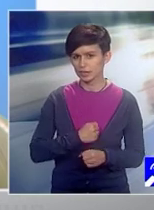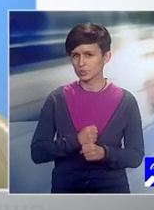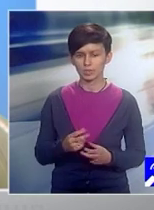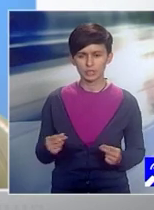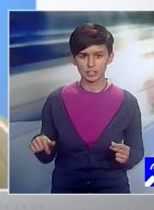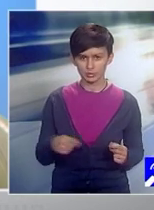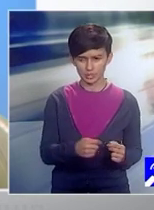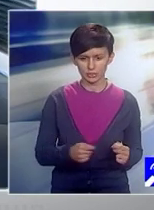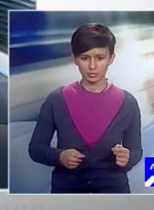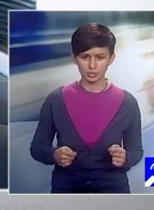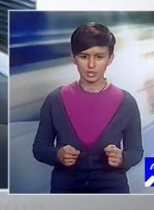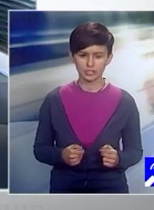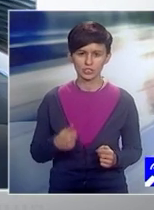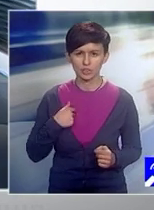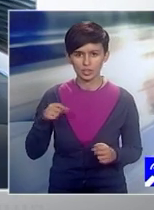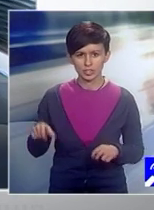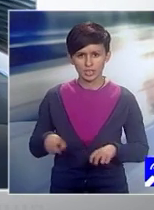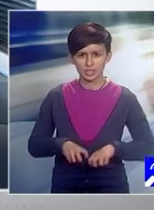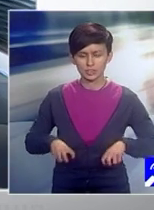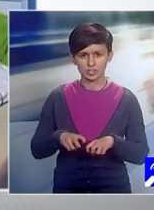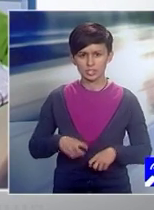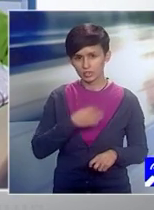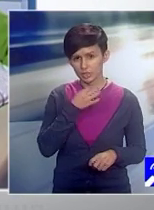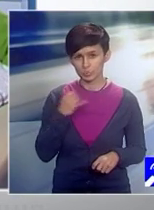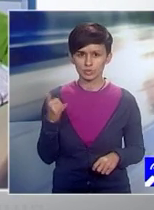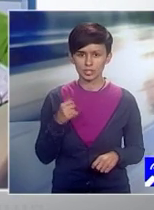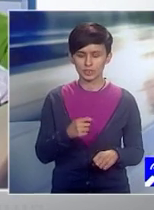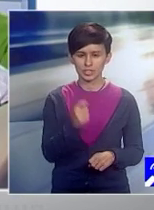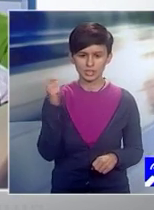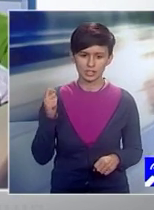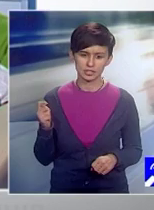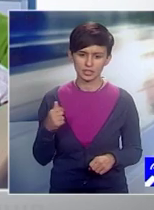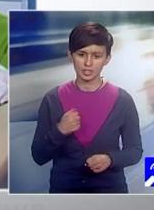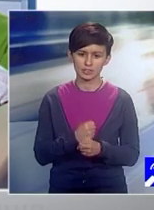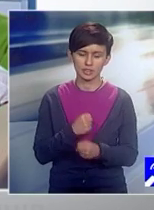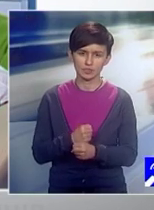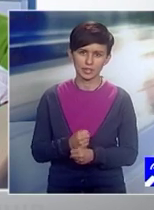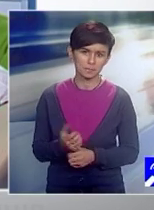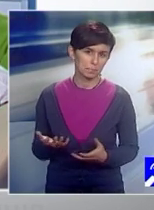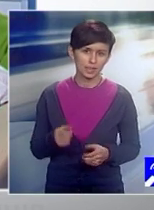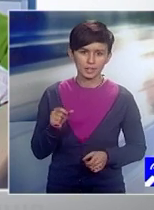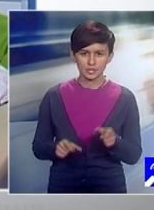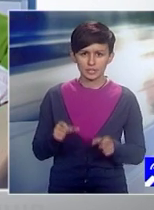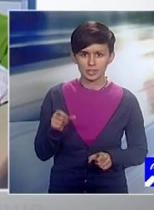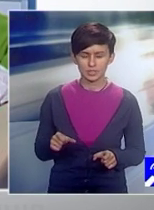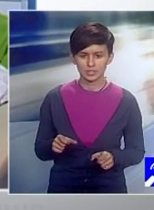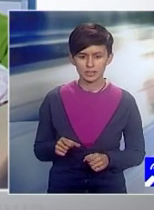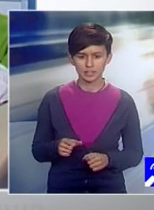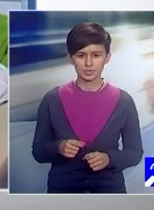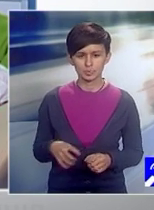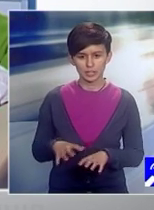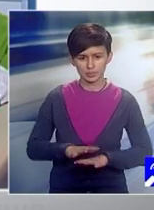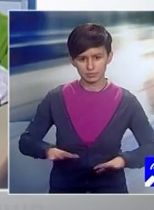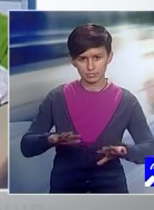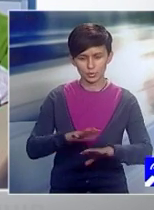și ca și antropolog am zis hai că mă întorc în țară și o să fac ceva despre